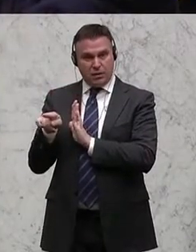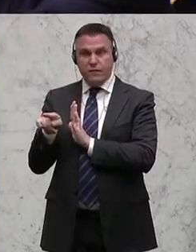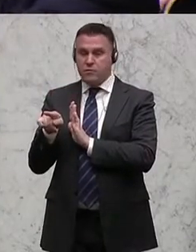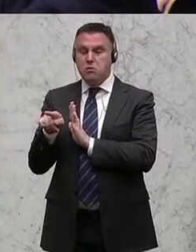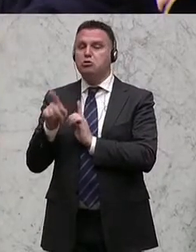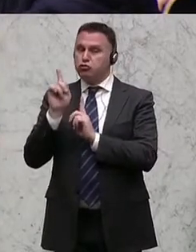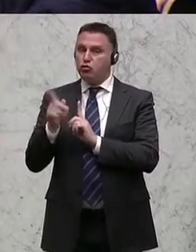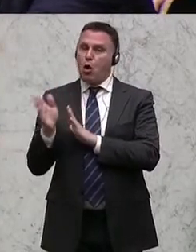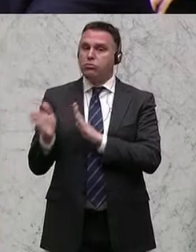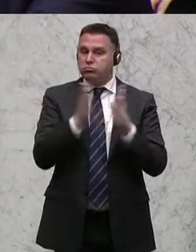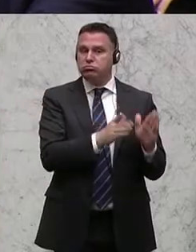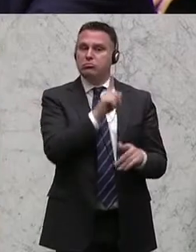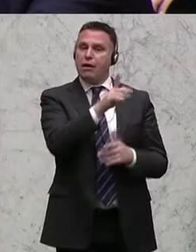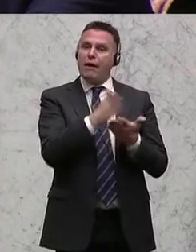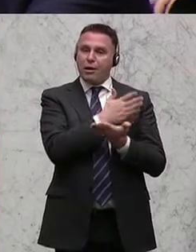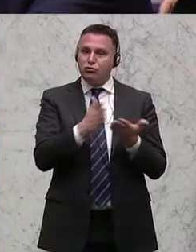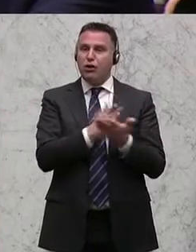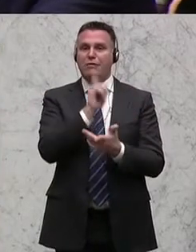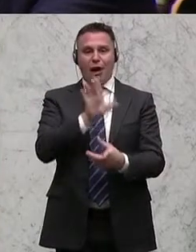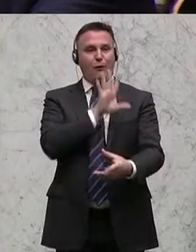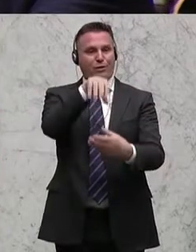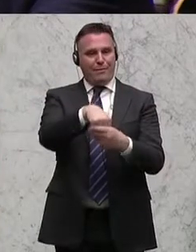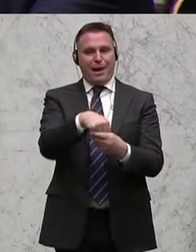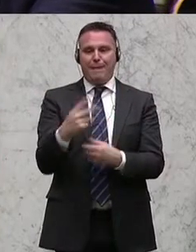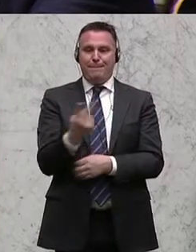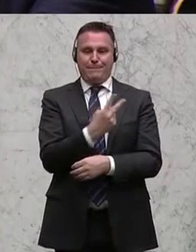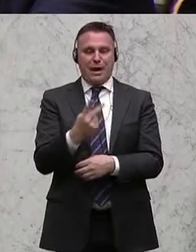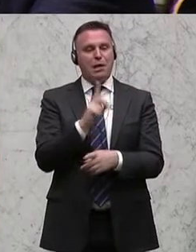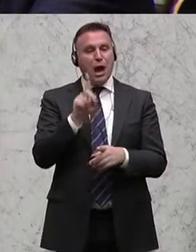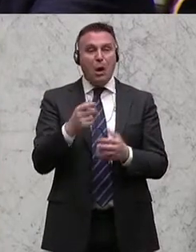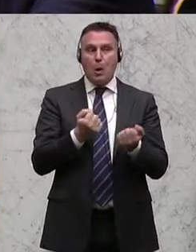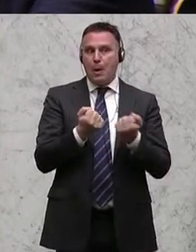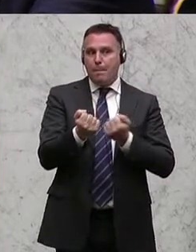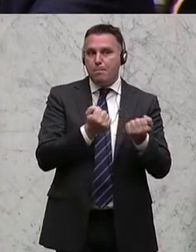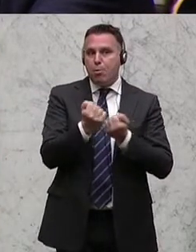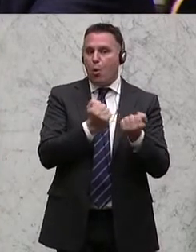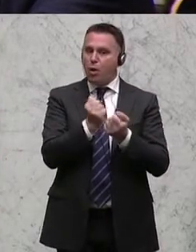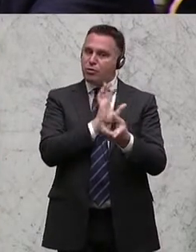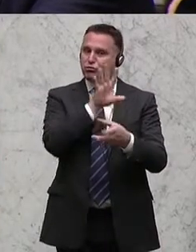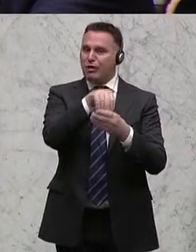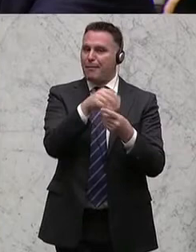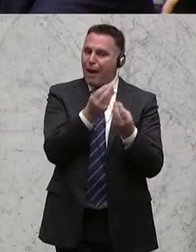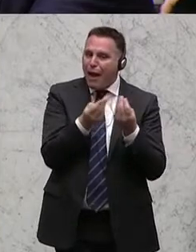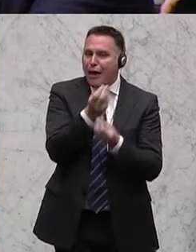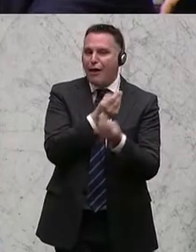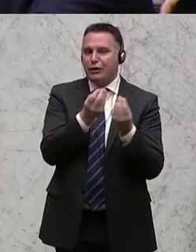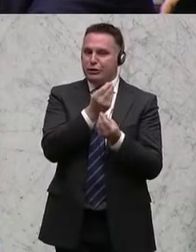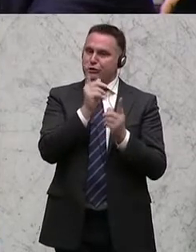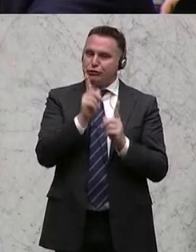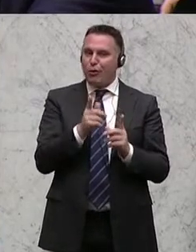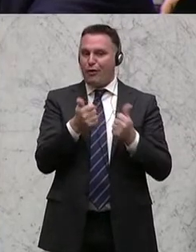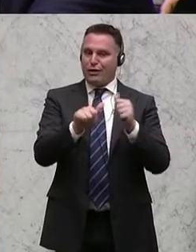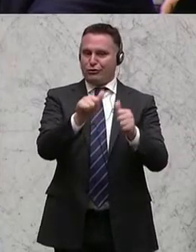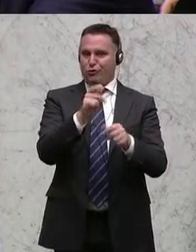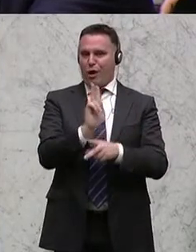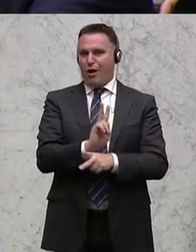rein juristisch aufgrund der Gesetze zu urteilen, sondern bei ihren Entscheidungen immer die sogenannten politischen Implikationen